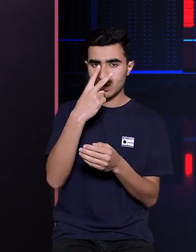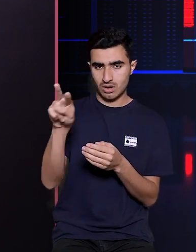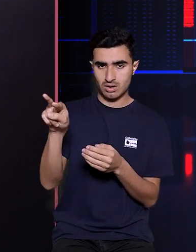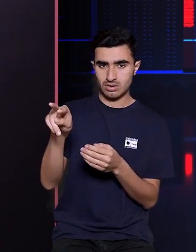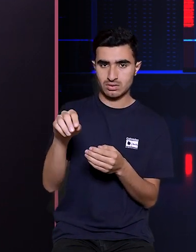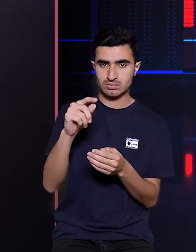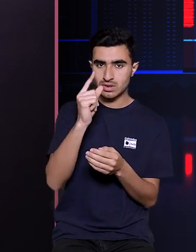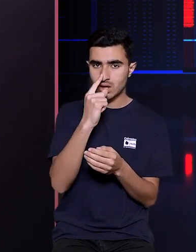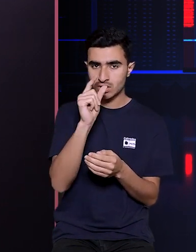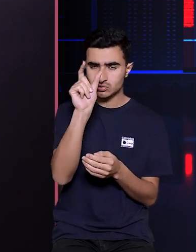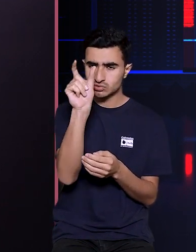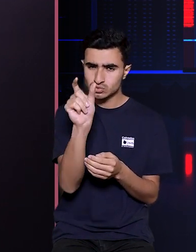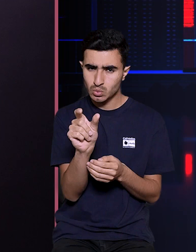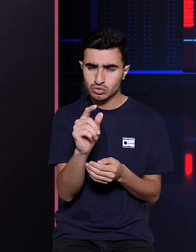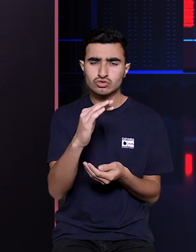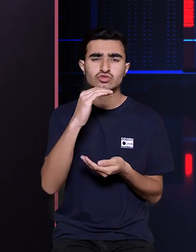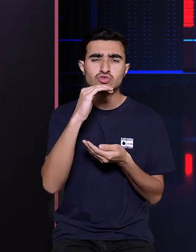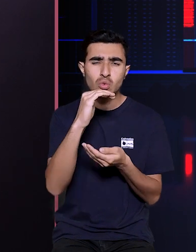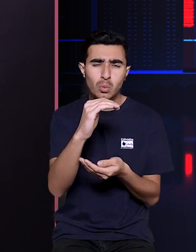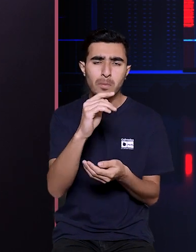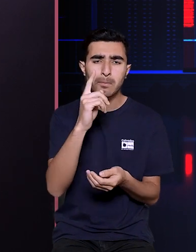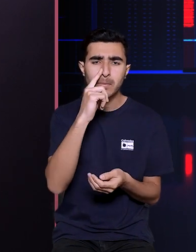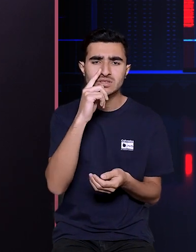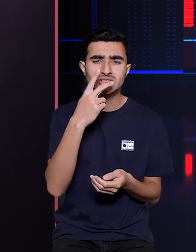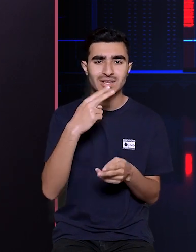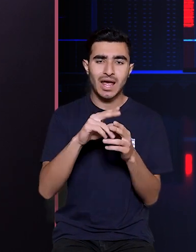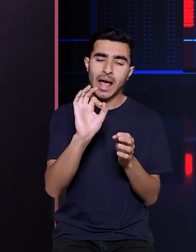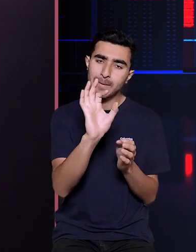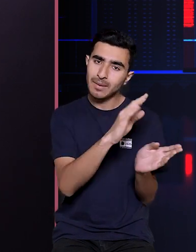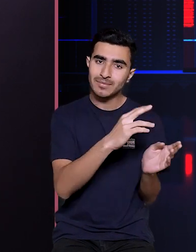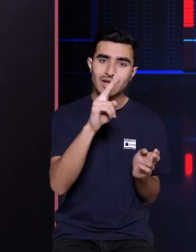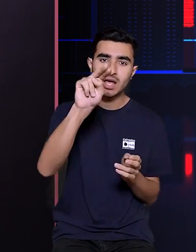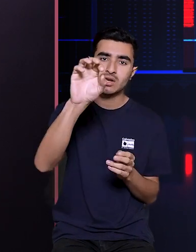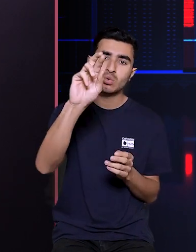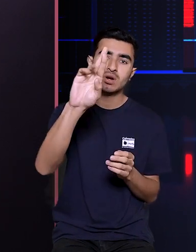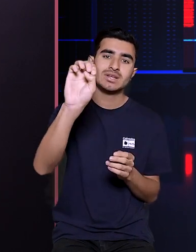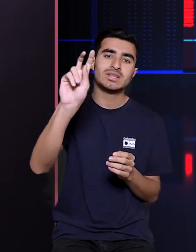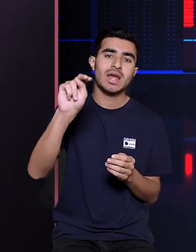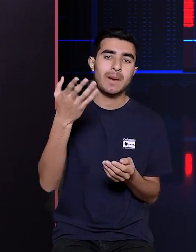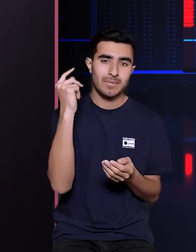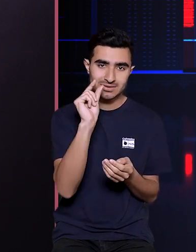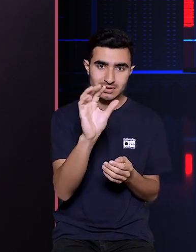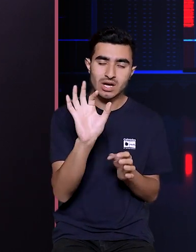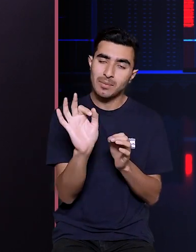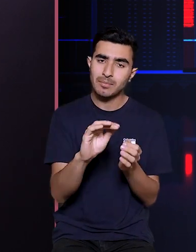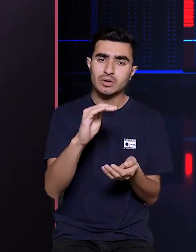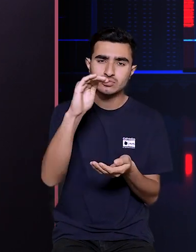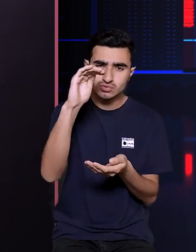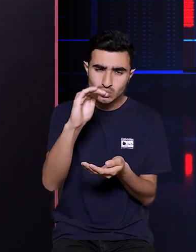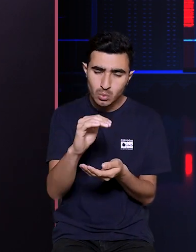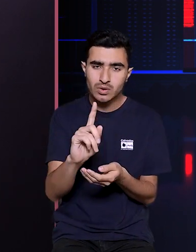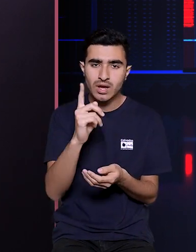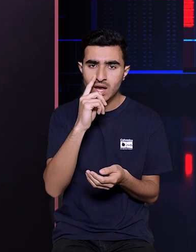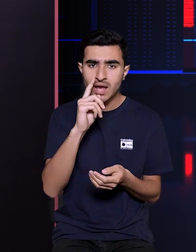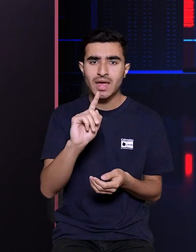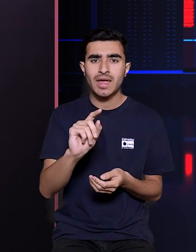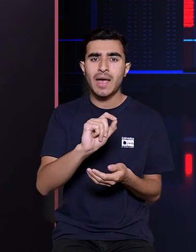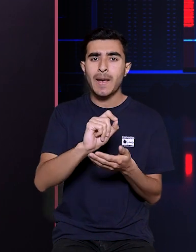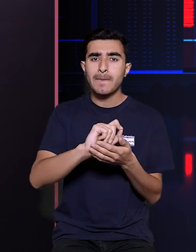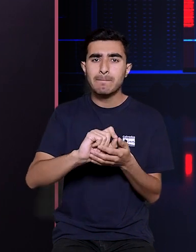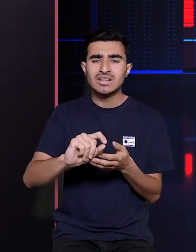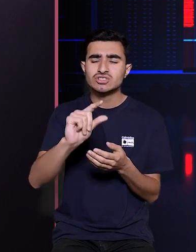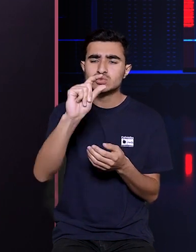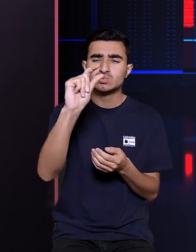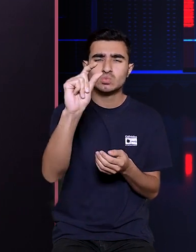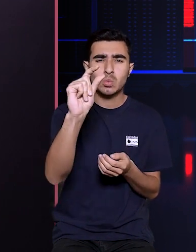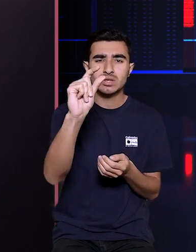गई। मैं देखती क्या हूँ कि एक छोटी सी बच्ची, वही नौरीन जिसका मैंने ज़िक्र किया, एक बहुत नन्ही-मुन्नी